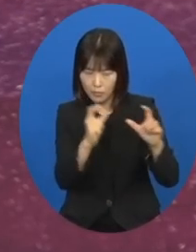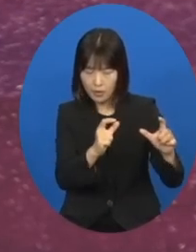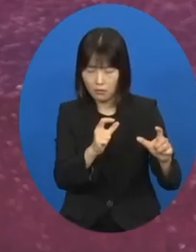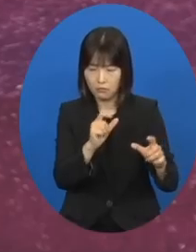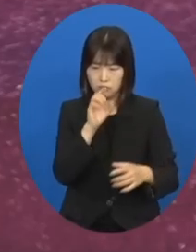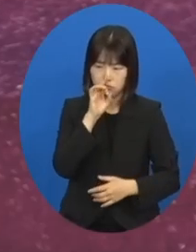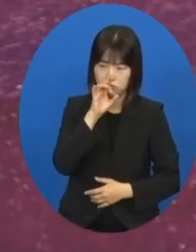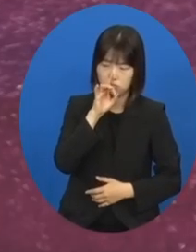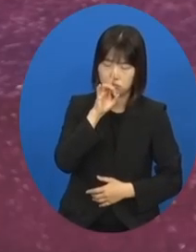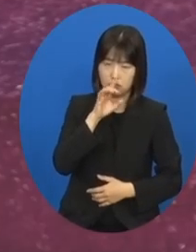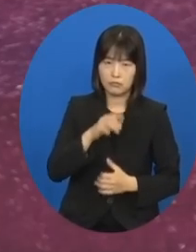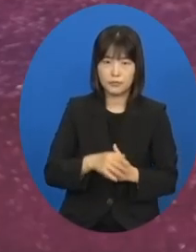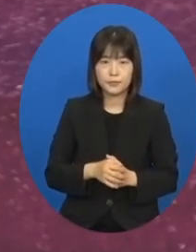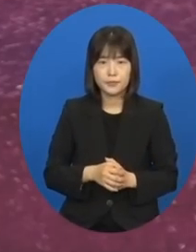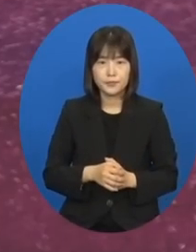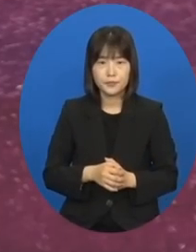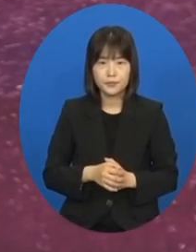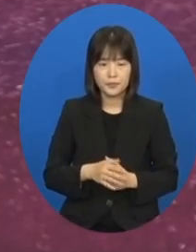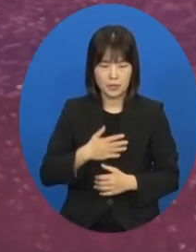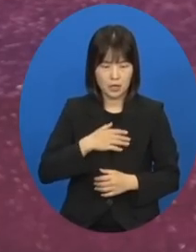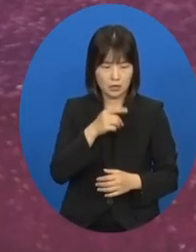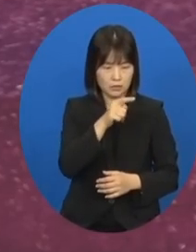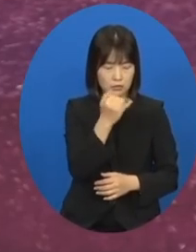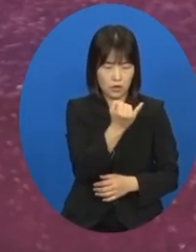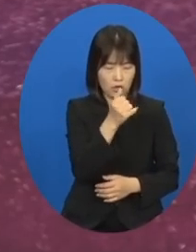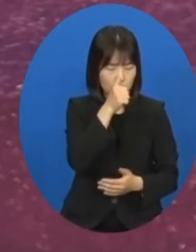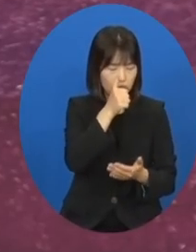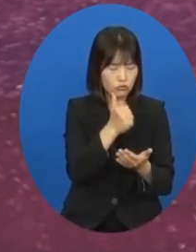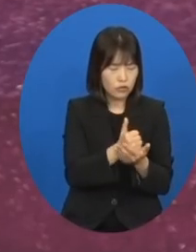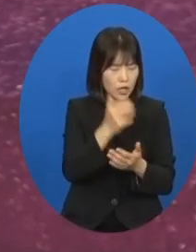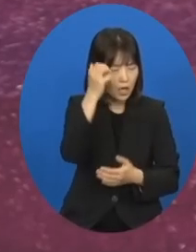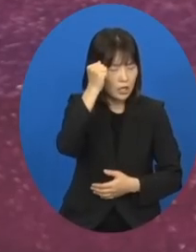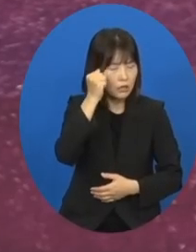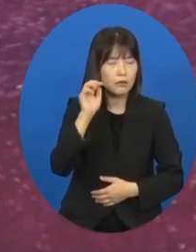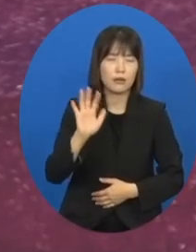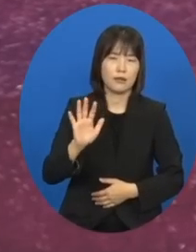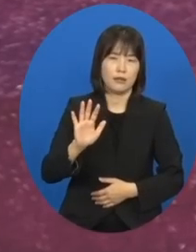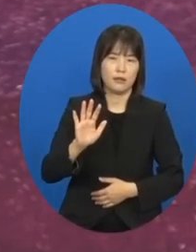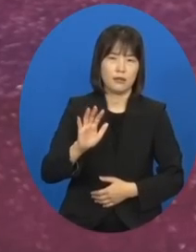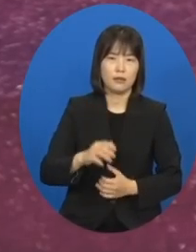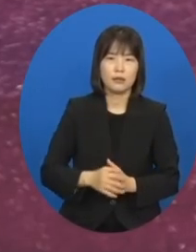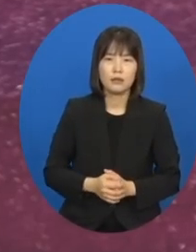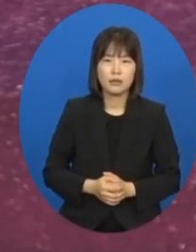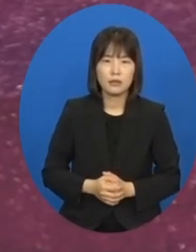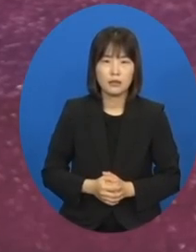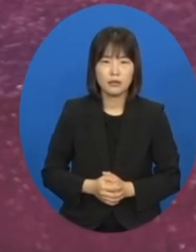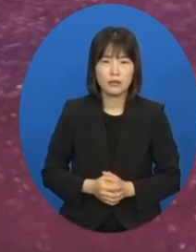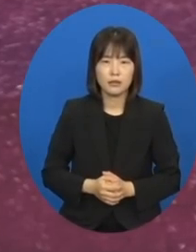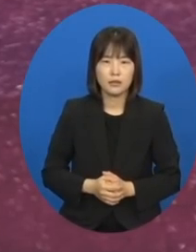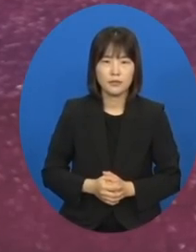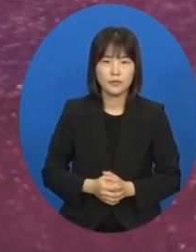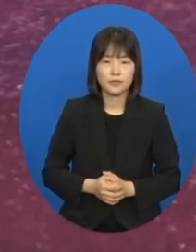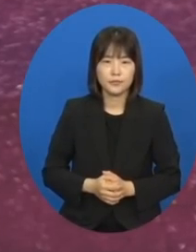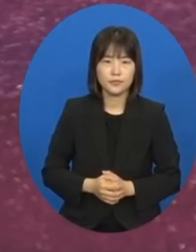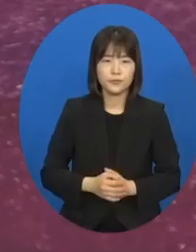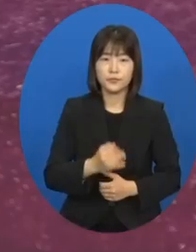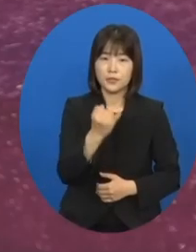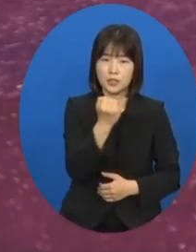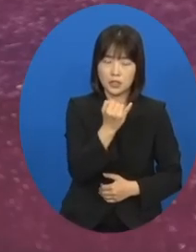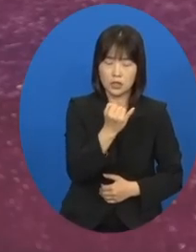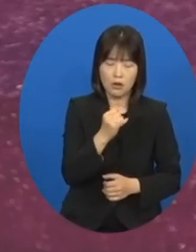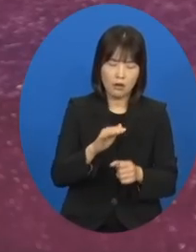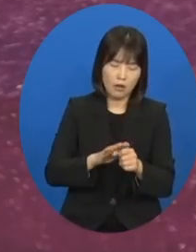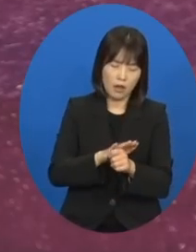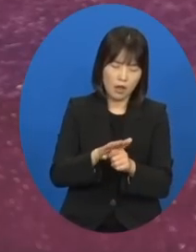모든 죄가 사라졌어 나는 기억하지도 않아 그러면서 하신 얘기가 그녀의 사랑함이